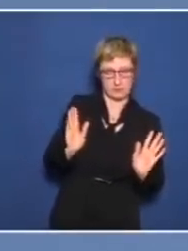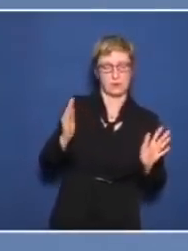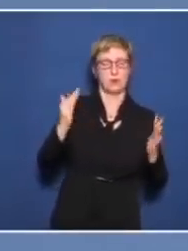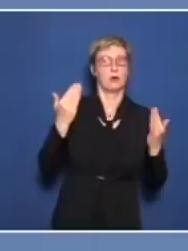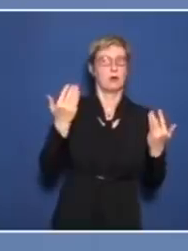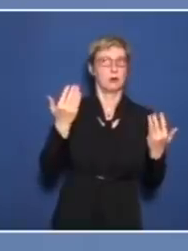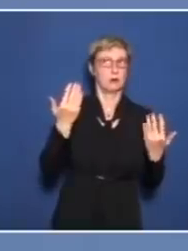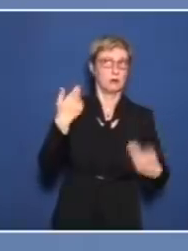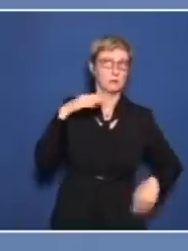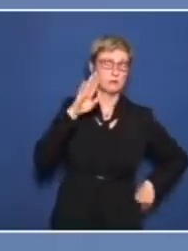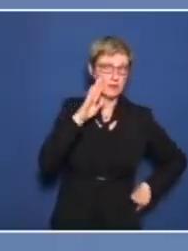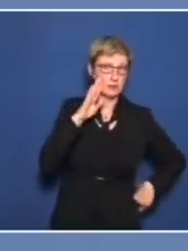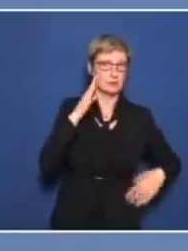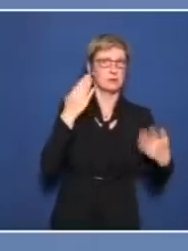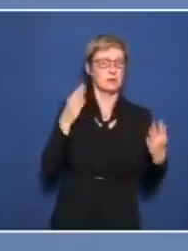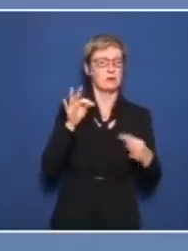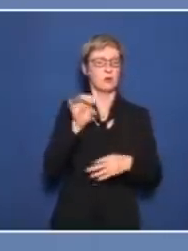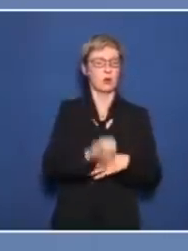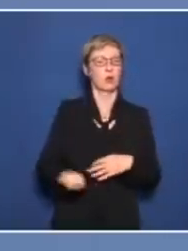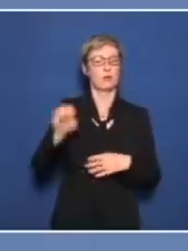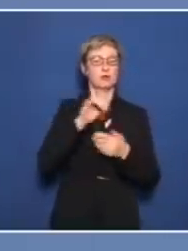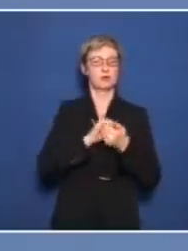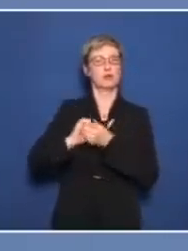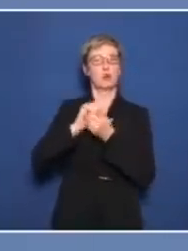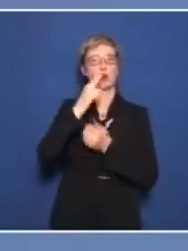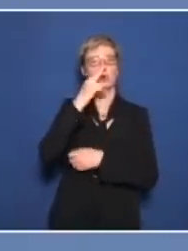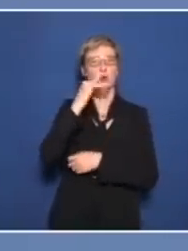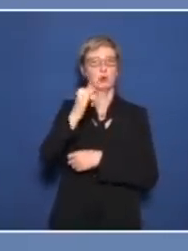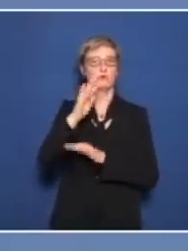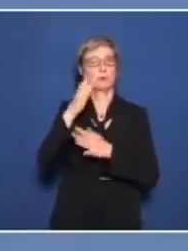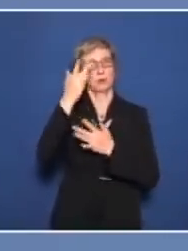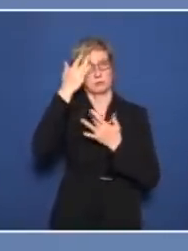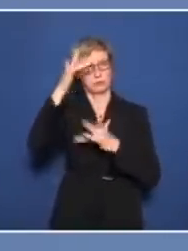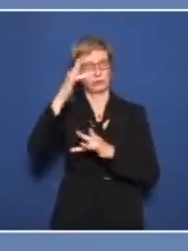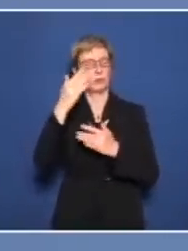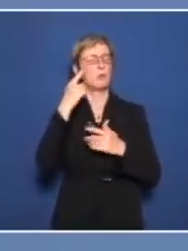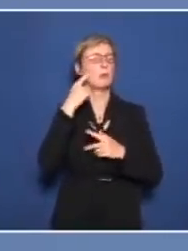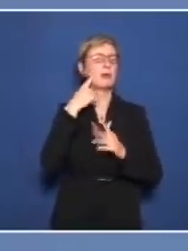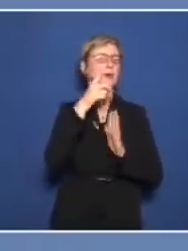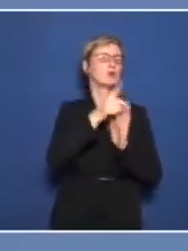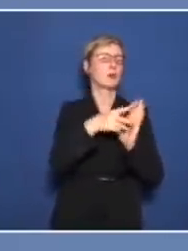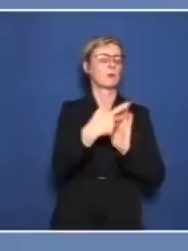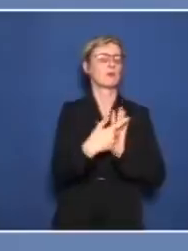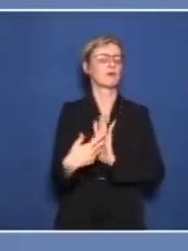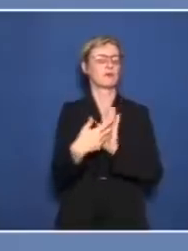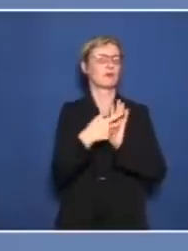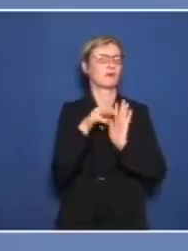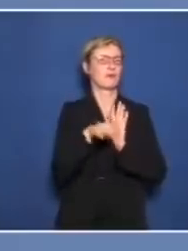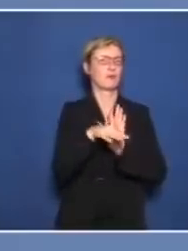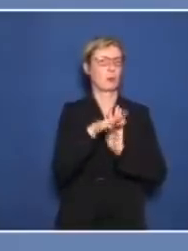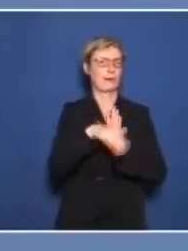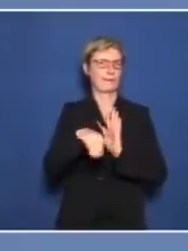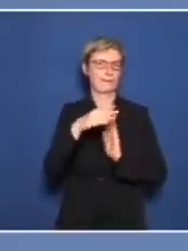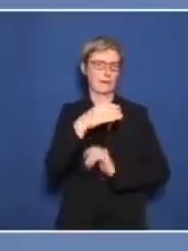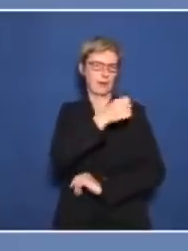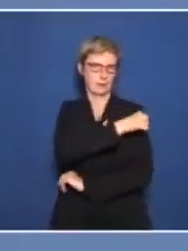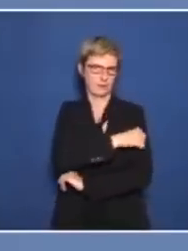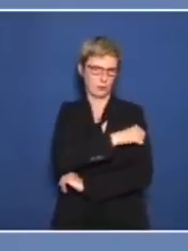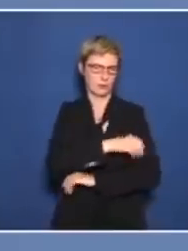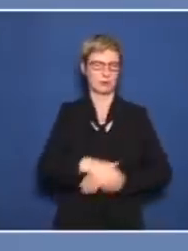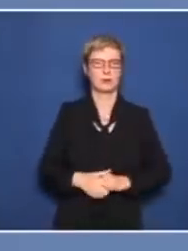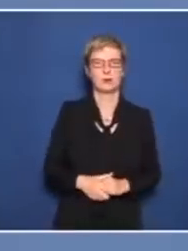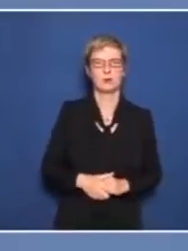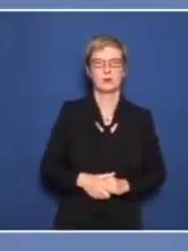Unvorhergesehenes passiert, für die Europäische Union im Juni erwarten. Die Daten werden jetzt geprüft. Sie sind zum Teil eben auch andere